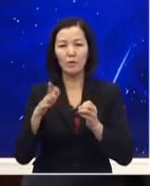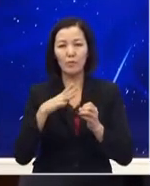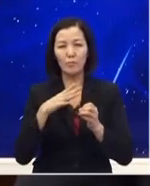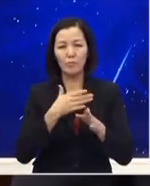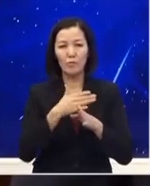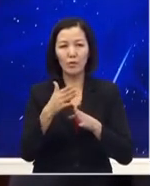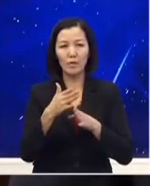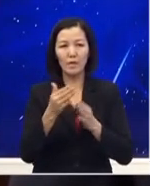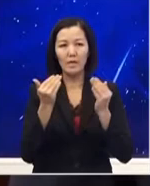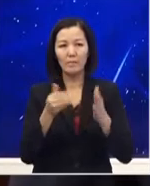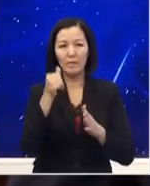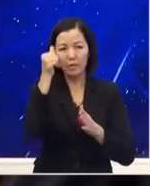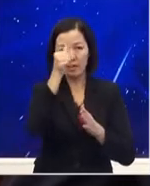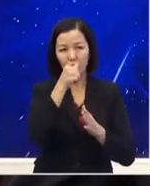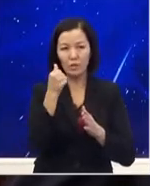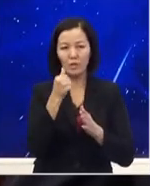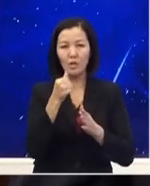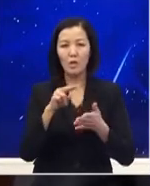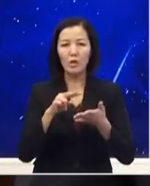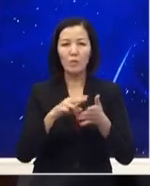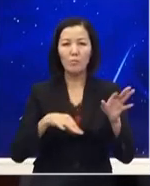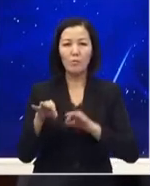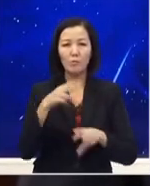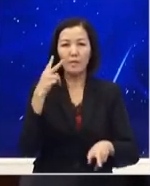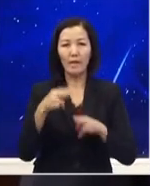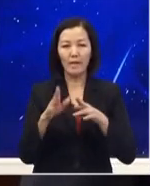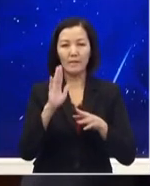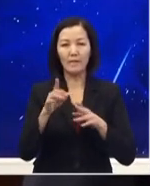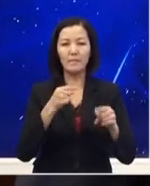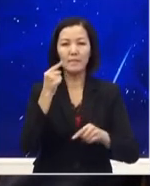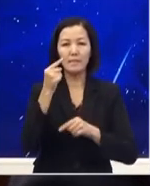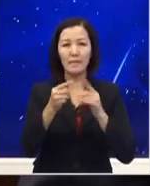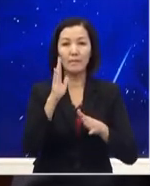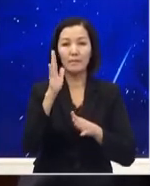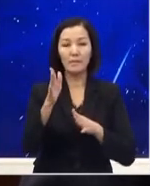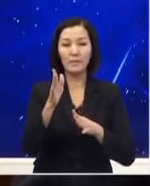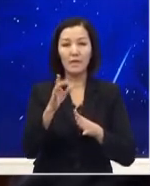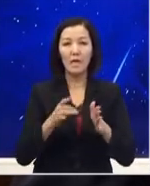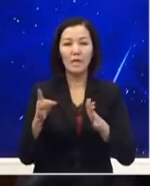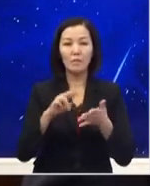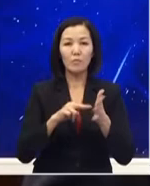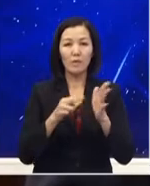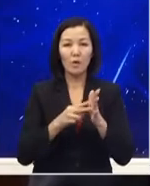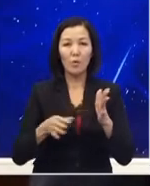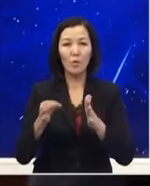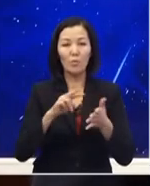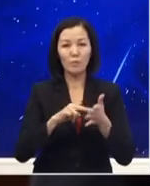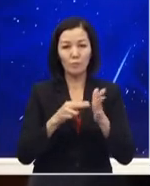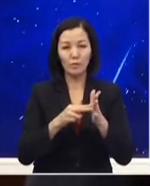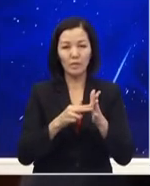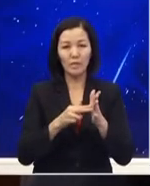бөлінген. Биылғы жылы ол жобамызды біз аяқтаймыз. Келешекте біз республика бюджетінен, облыстық